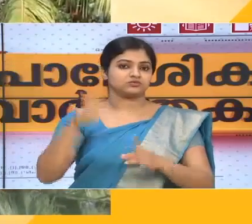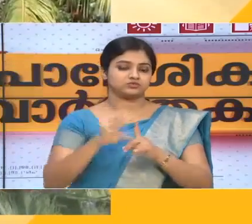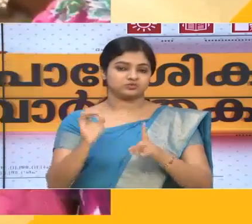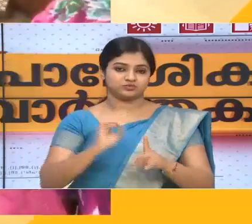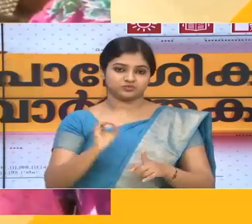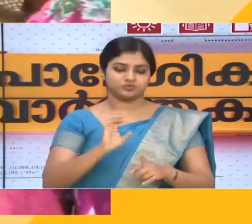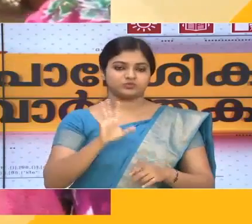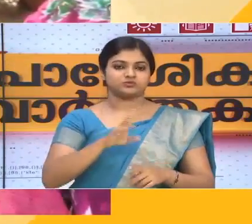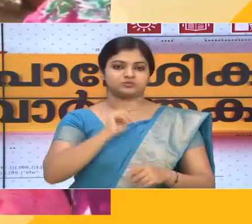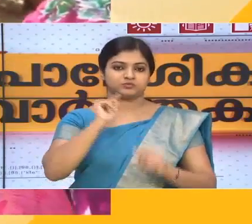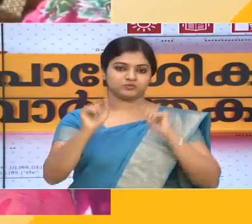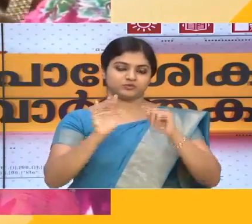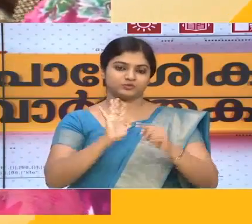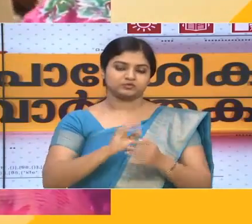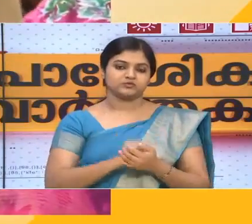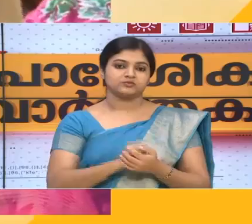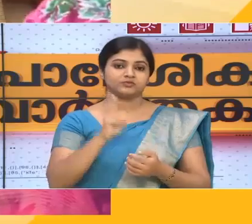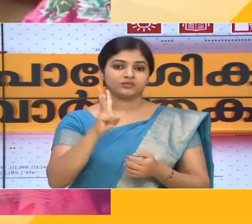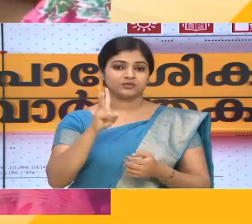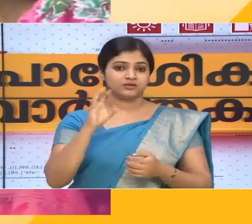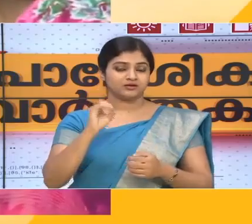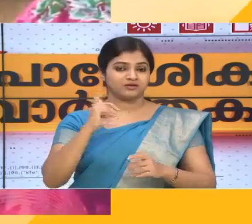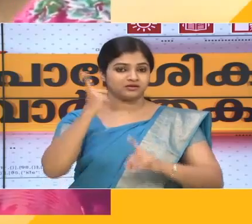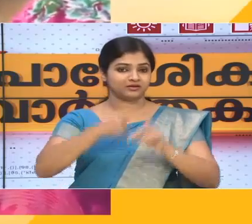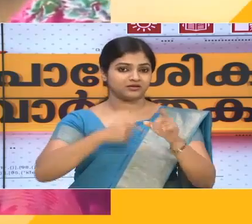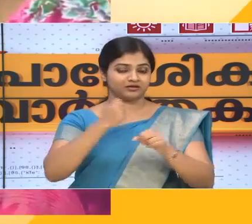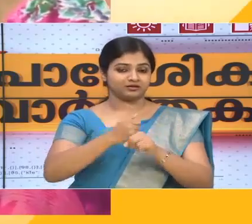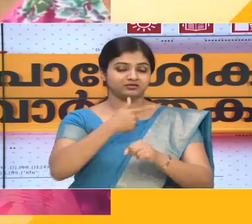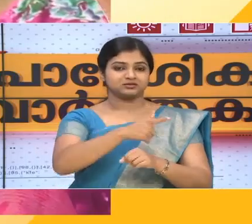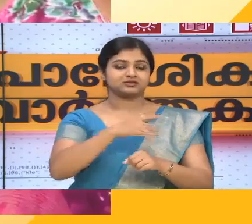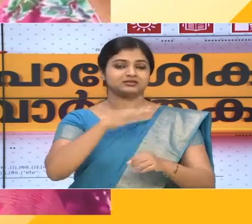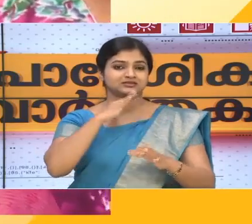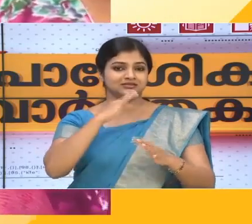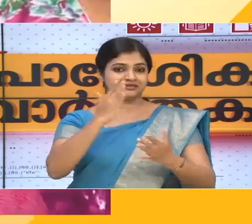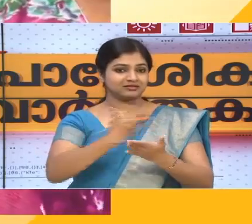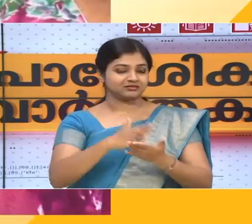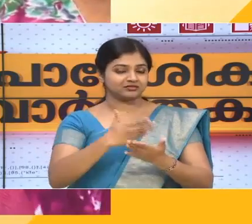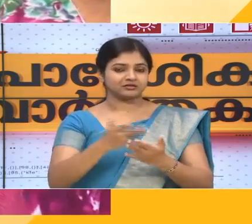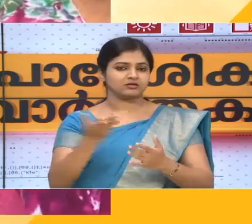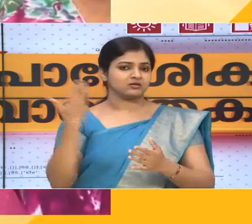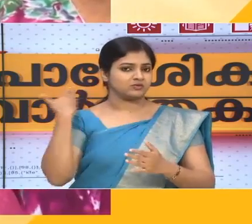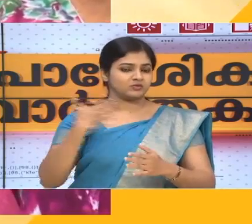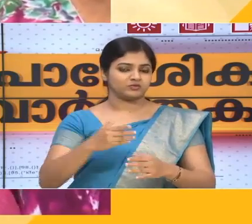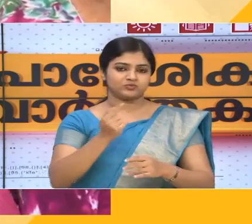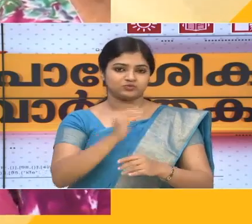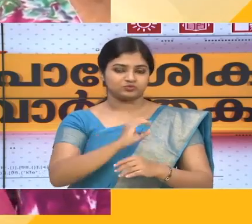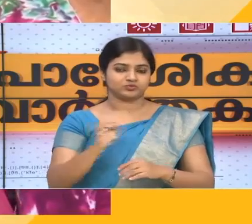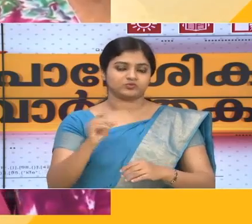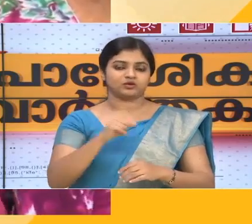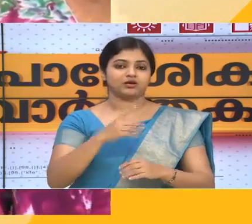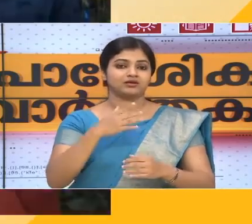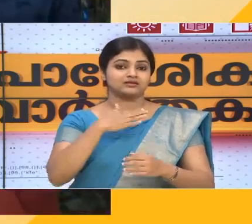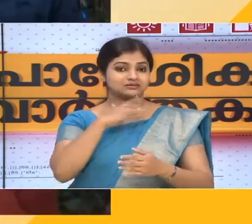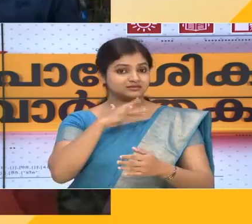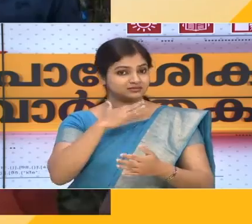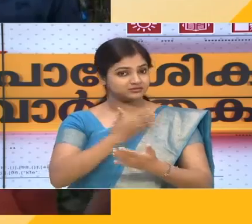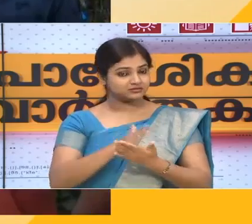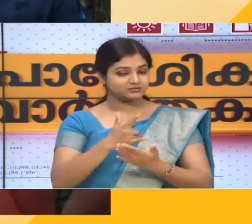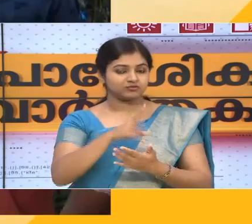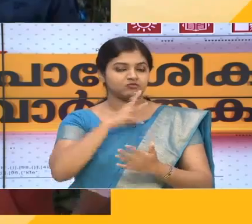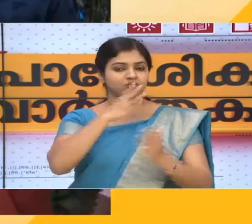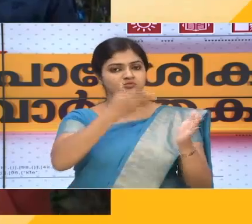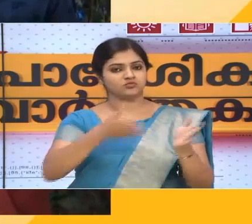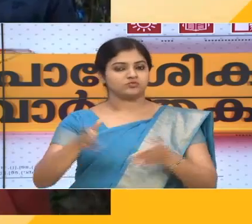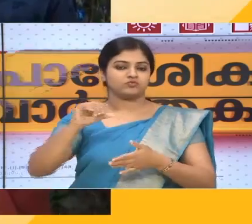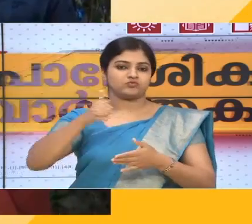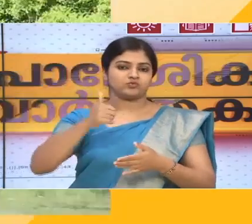സ്വീകരിച്ചിട്ടില്ല. ഒരു 30 വർഷത്തിന് മേലെയായി ഈ പുഴയൊന്ന് കോരിയിട്ട് തന്നെ ഇതൊന്ന് ക്ലീൻ ചെയ്യുവാണെങ്കിൽ തന്നെ നീരൊഴുക്ക് നല്ലോണം ഉണ്ടാവും.